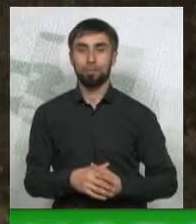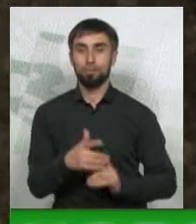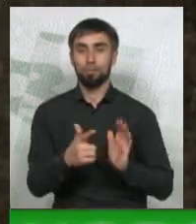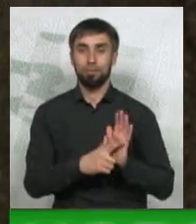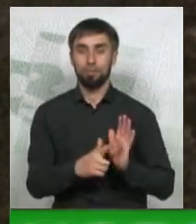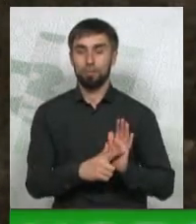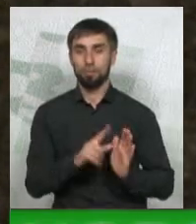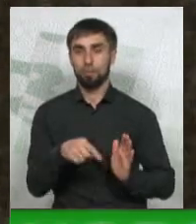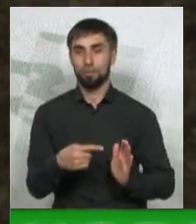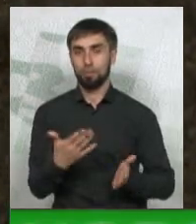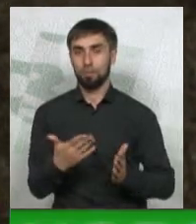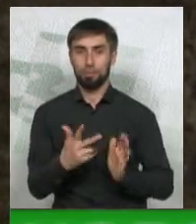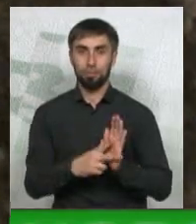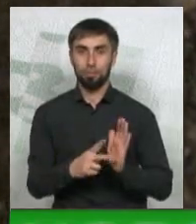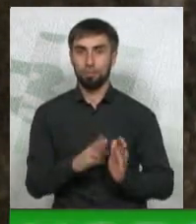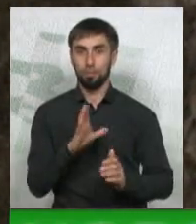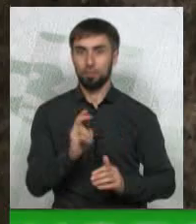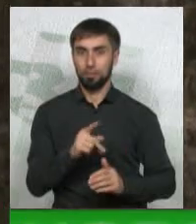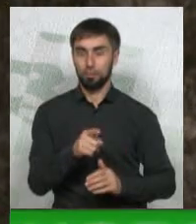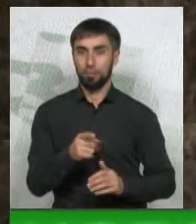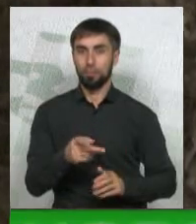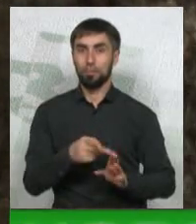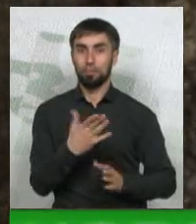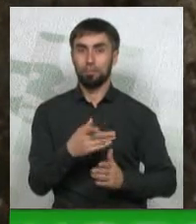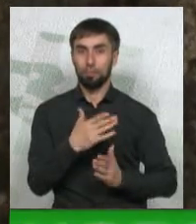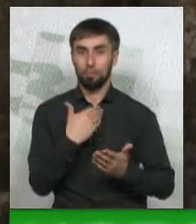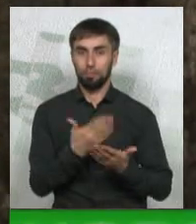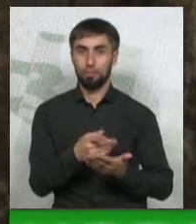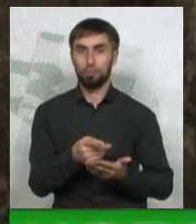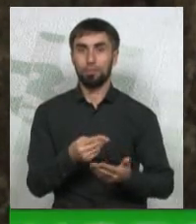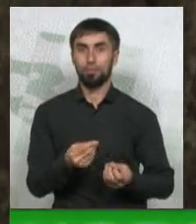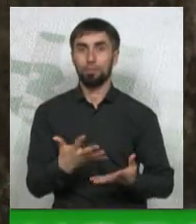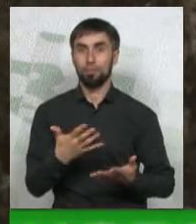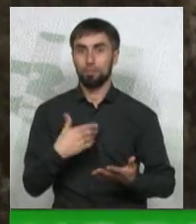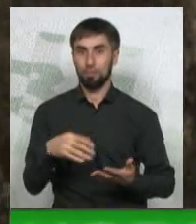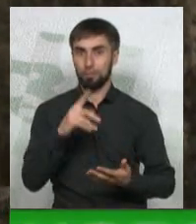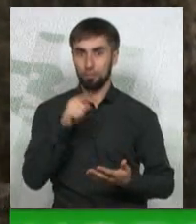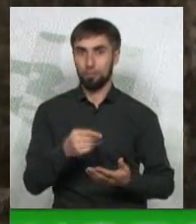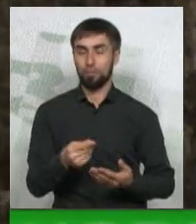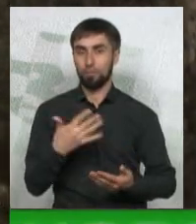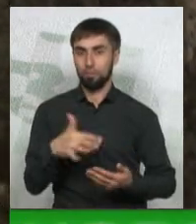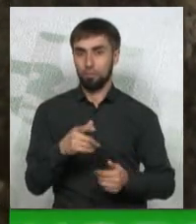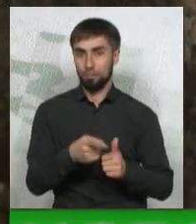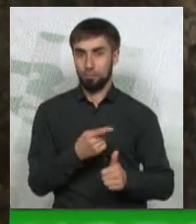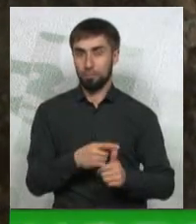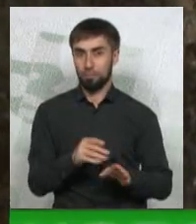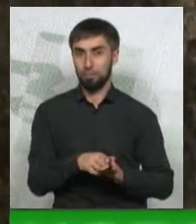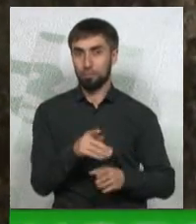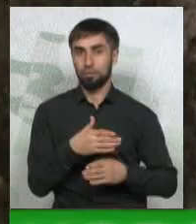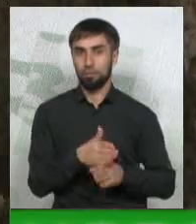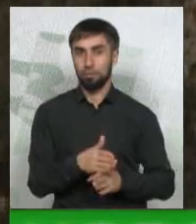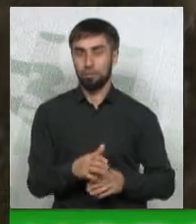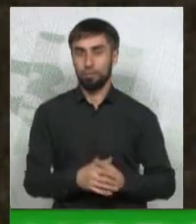7-8 век, я жила, латчу, хами ярдиона, там дионе, а я жил, я ярмал, махмел, пайбен, хам хойхун, да ярмаш да,